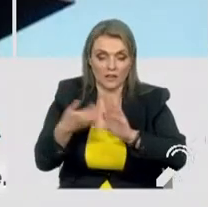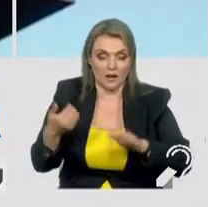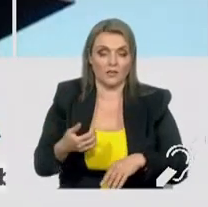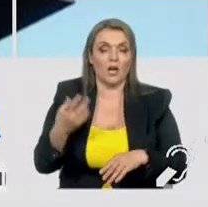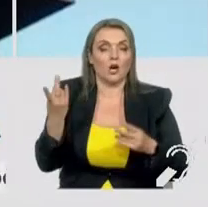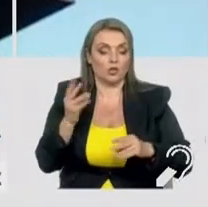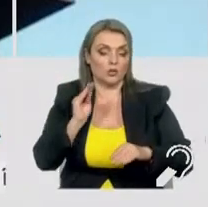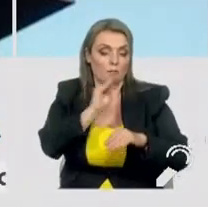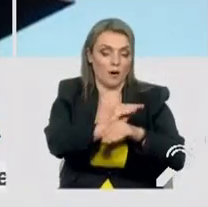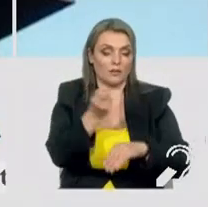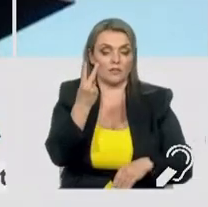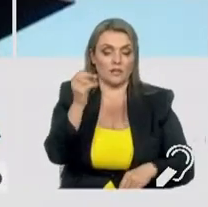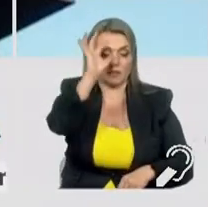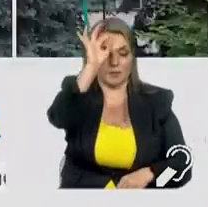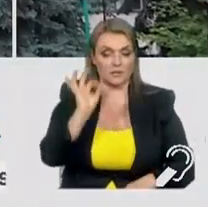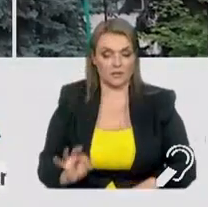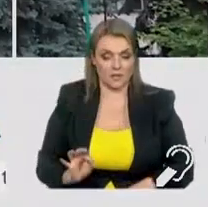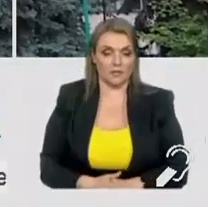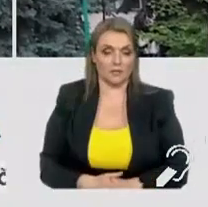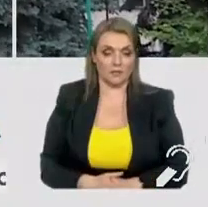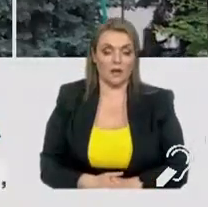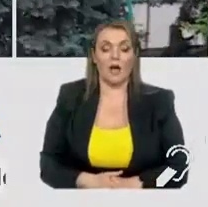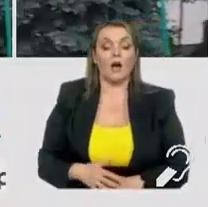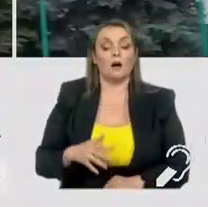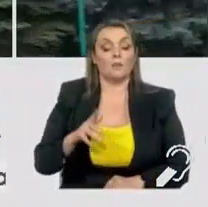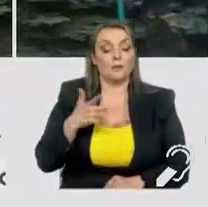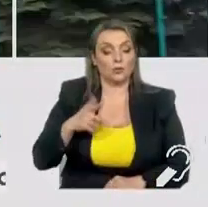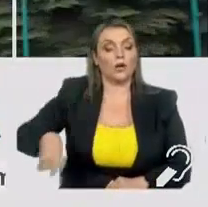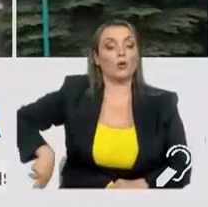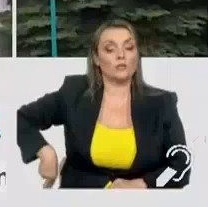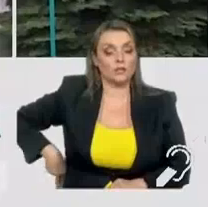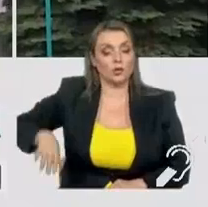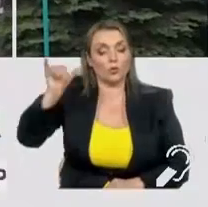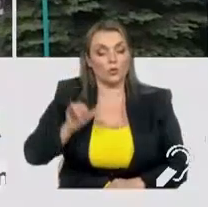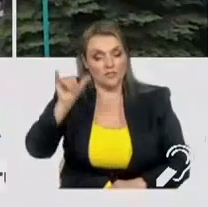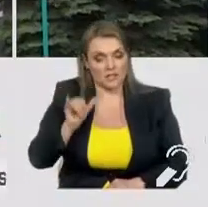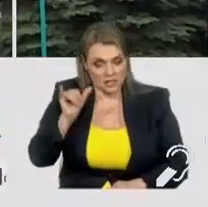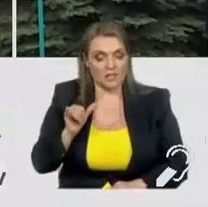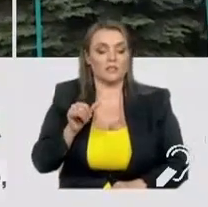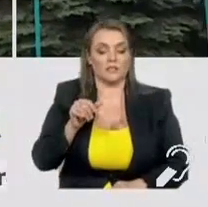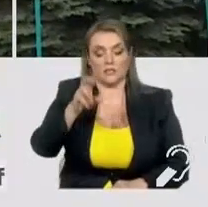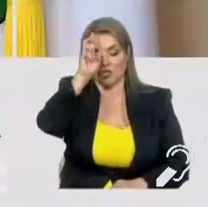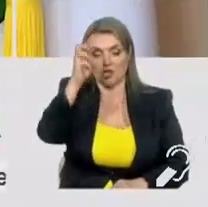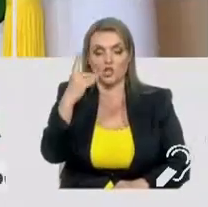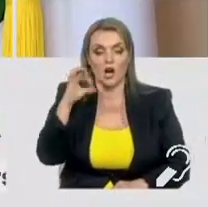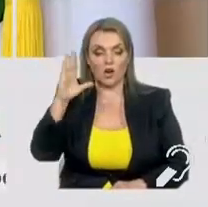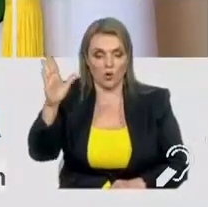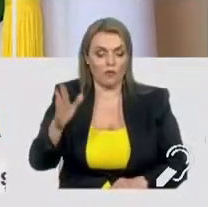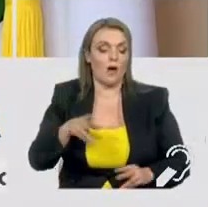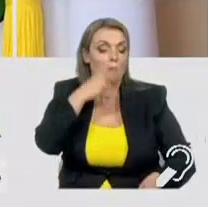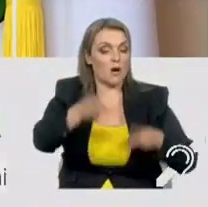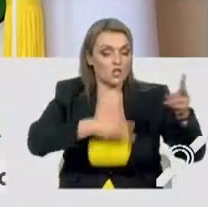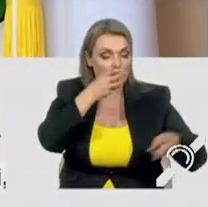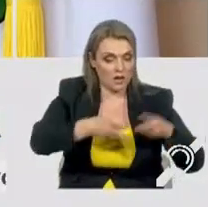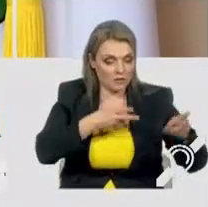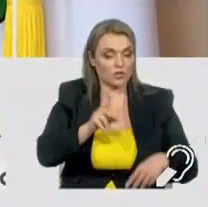de aproximativ 12% se întâmplă la câteva zile după ce rectorul Universității de stat din Moldova Igor șarov a declarat că